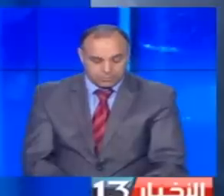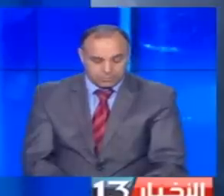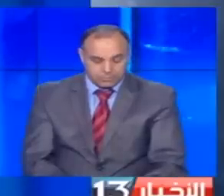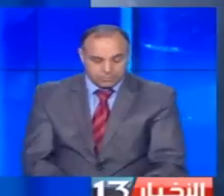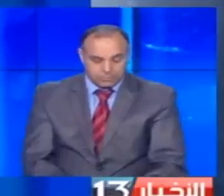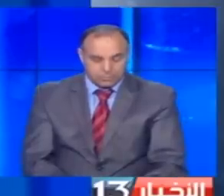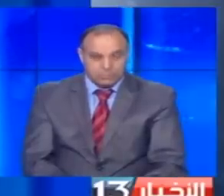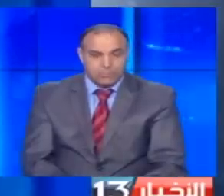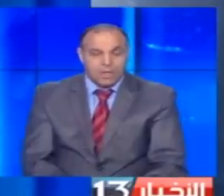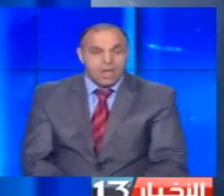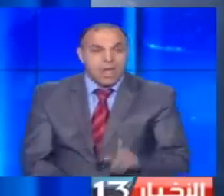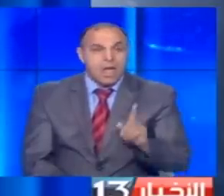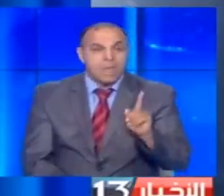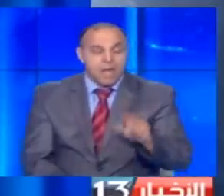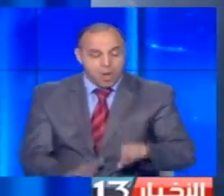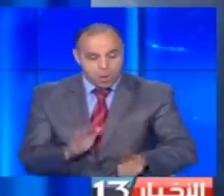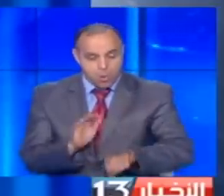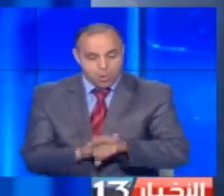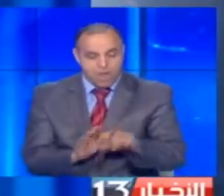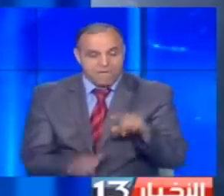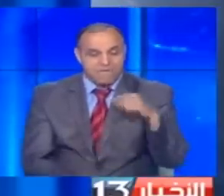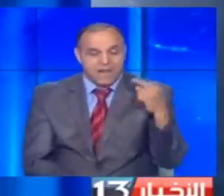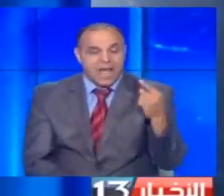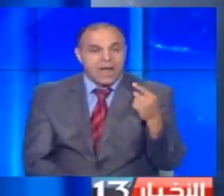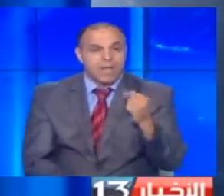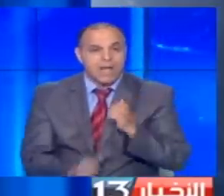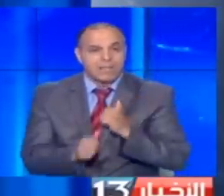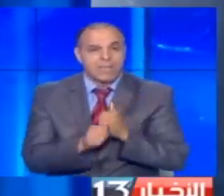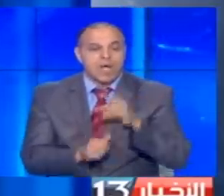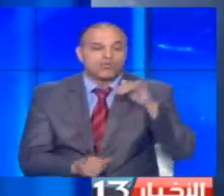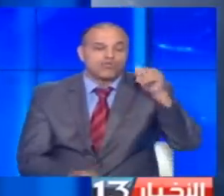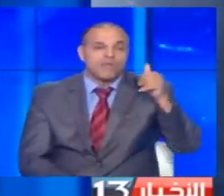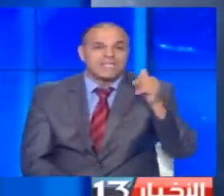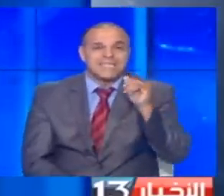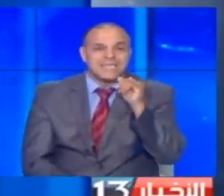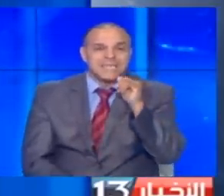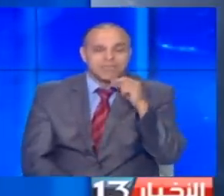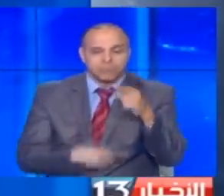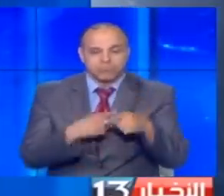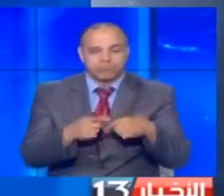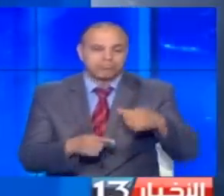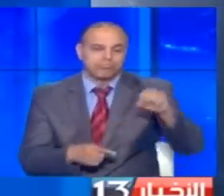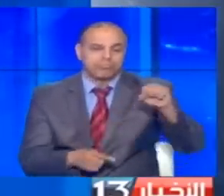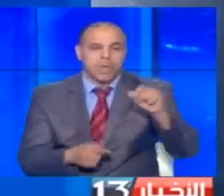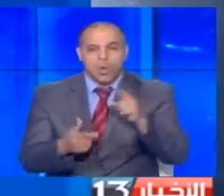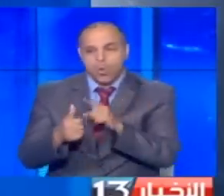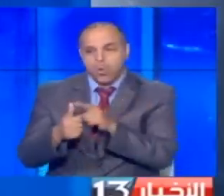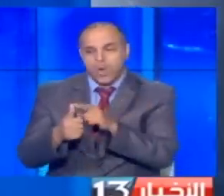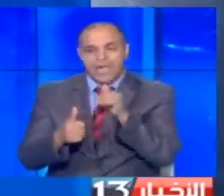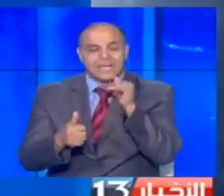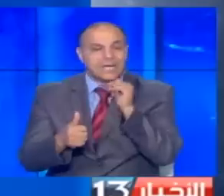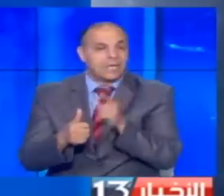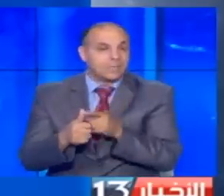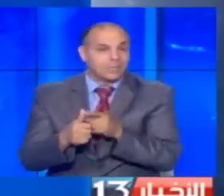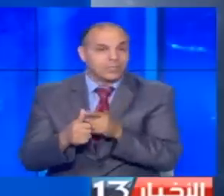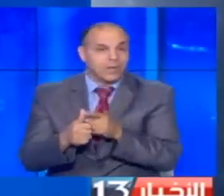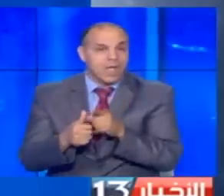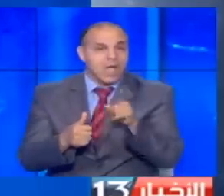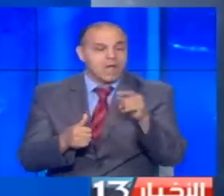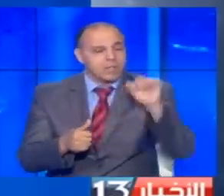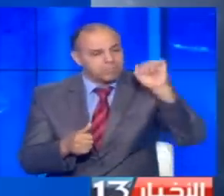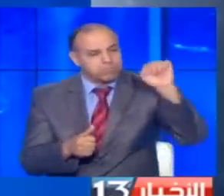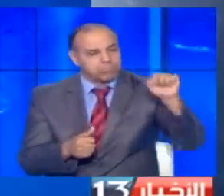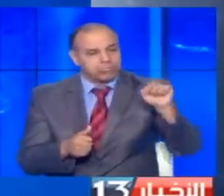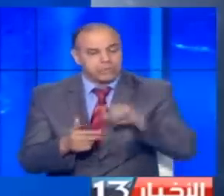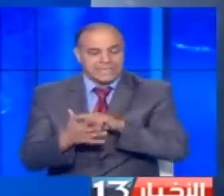اما في كره القدم العالميه فقد تابع يوفنتوس نتائجه المتميزه في الدرجه الاولى الايطاليه من خلال فوز هو